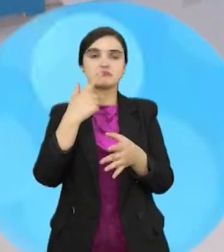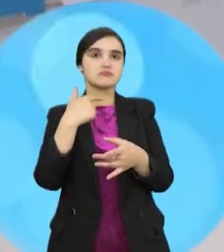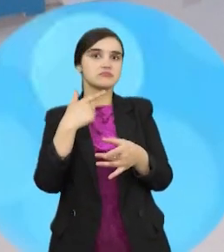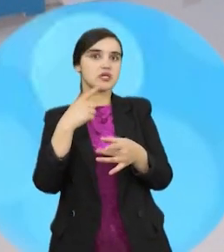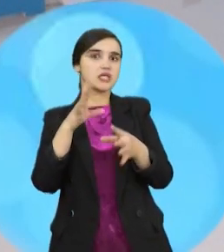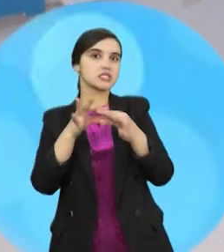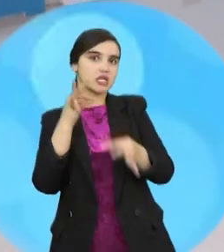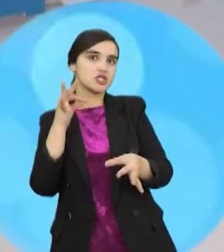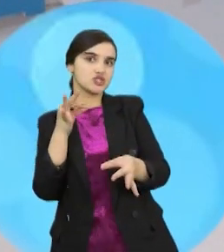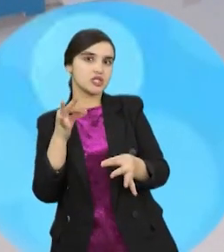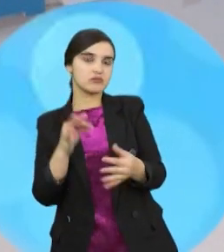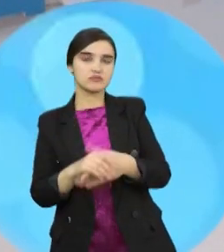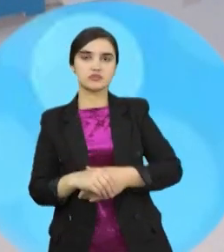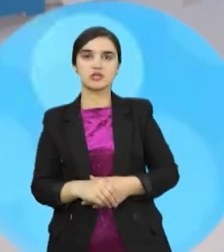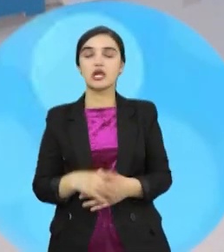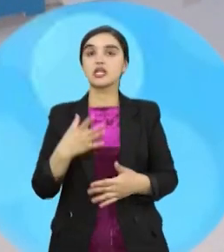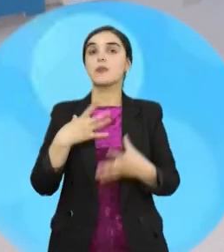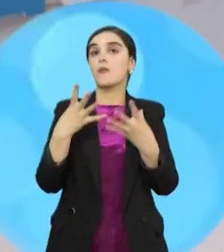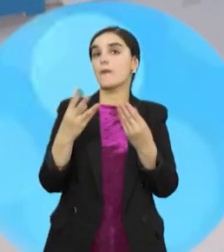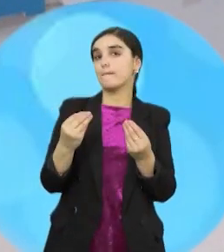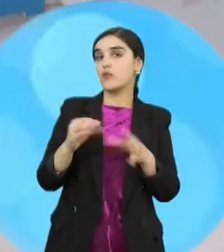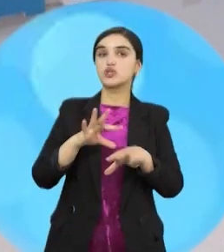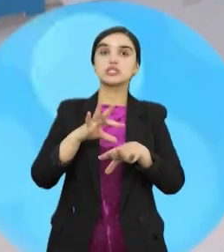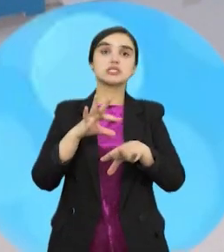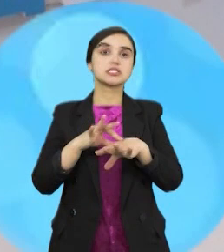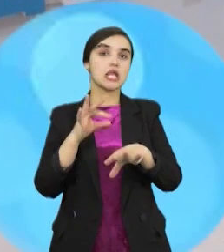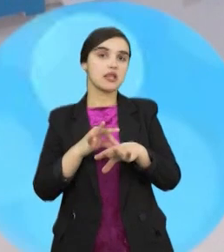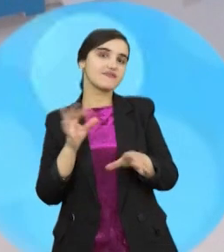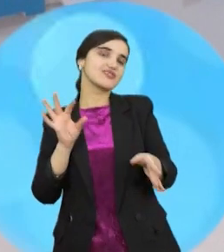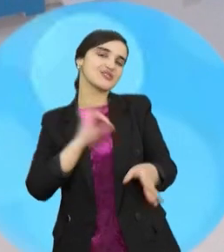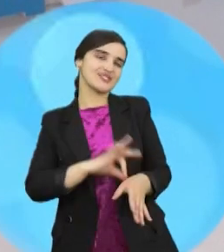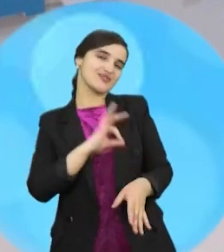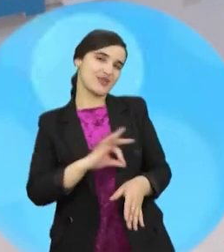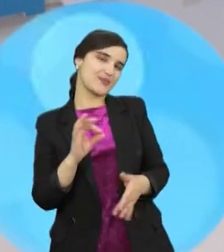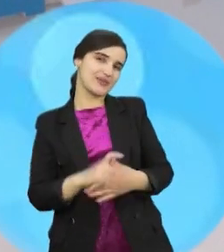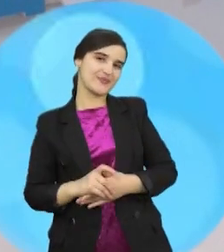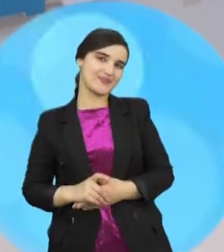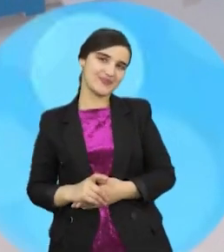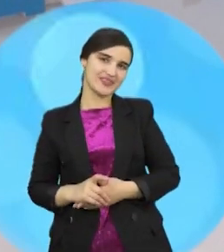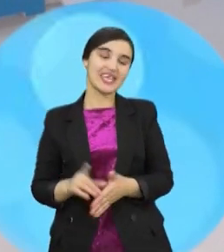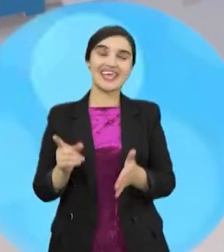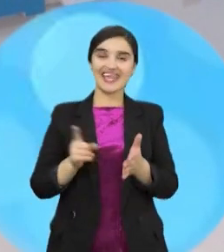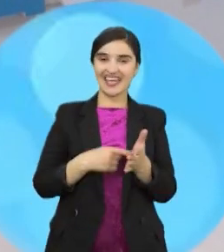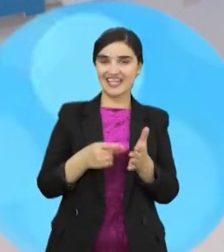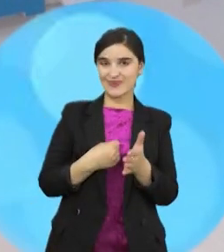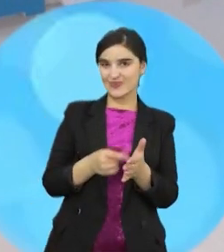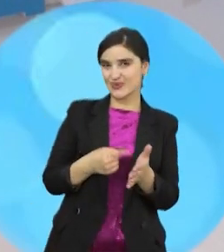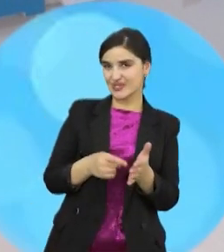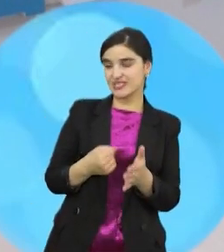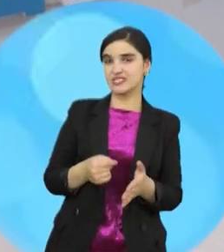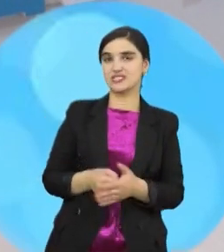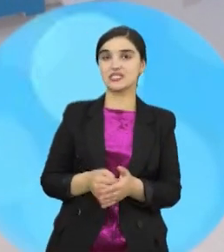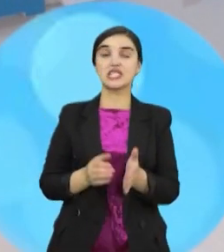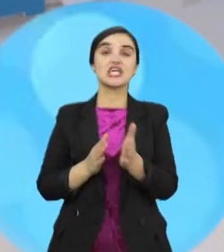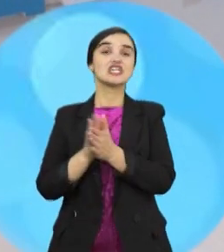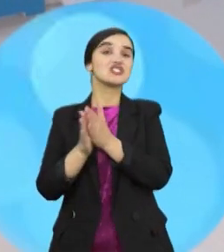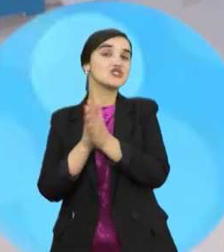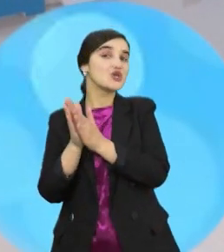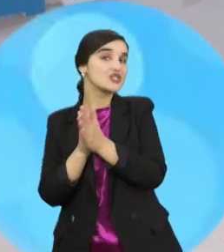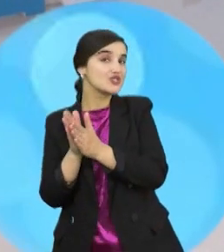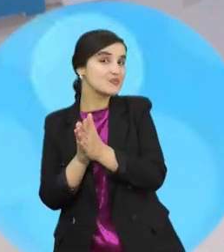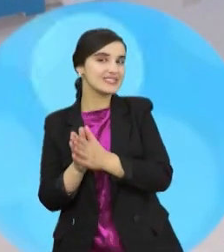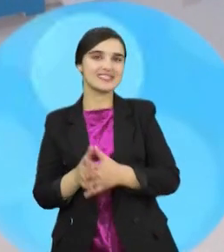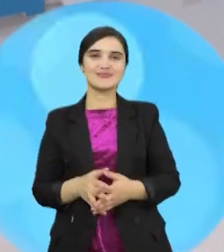رساند. برای این کار ما باز سلوفانی پولیتیلین رو استفاده می بریم. قلم رو نیز با